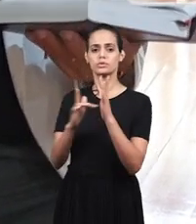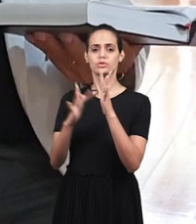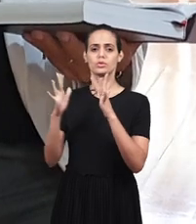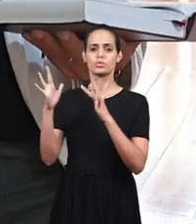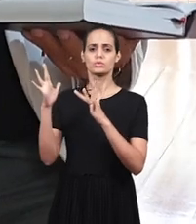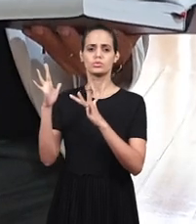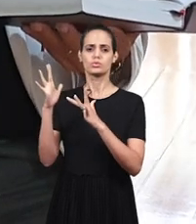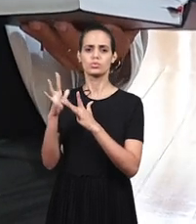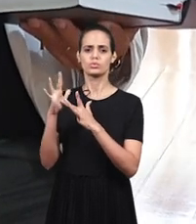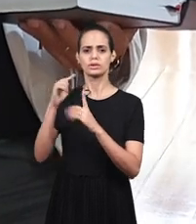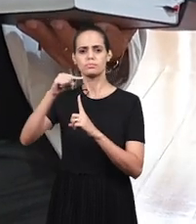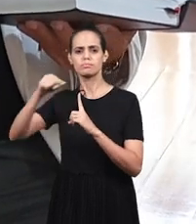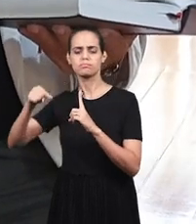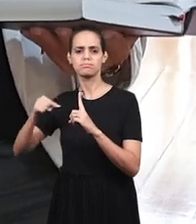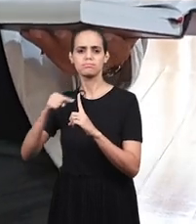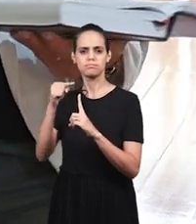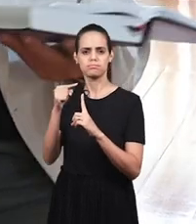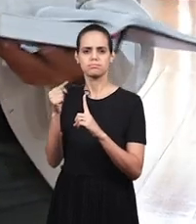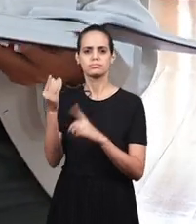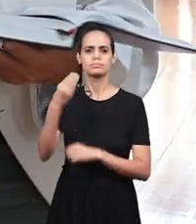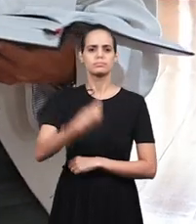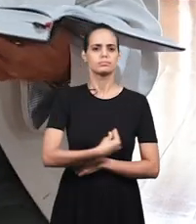Иисус, присутствующий в храме.